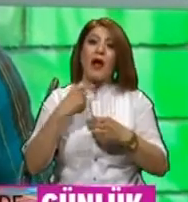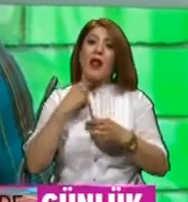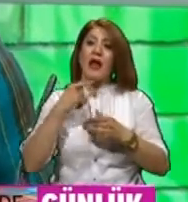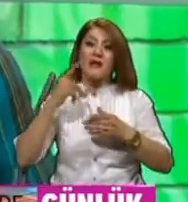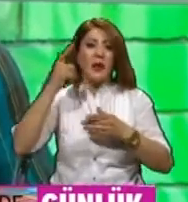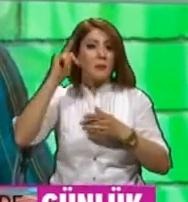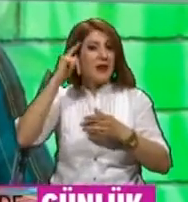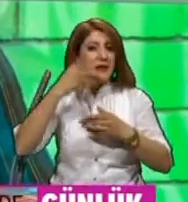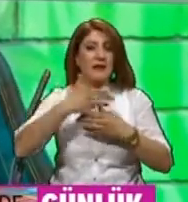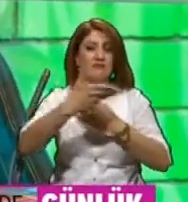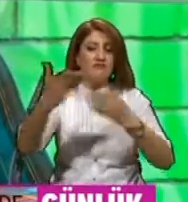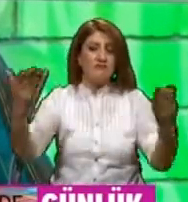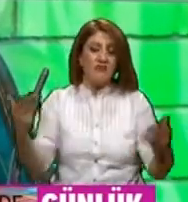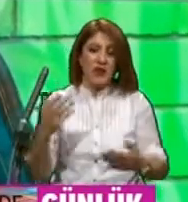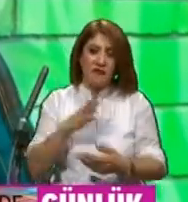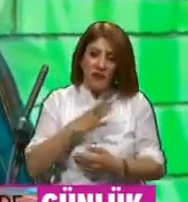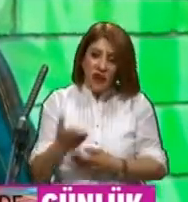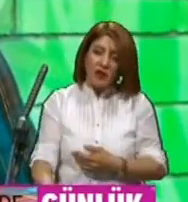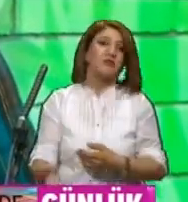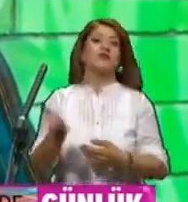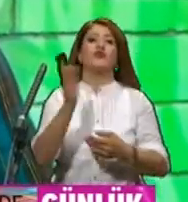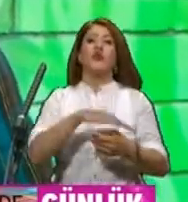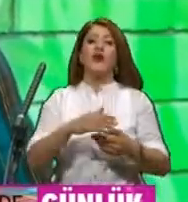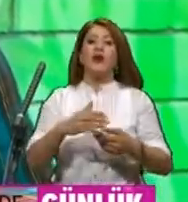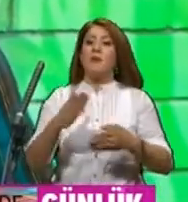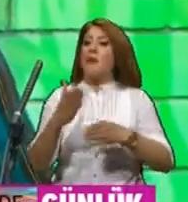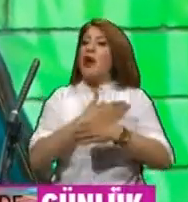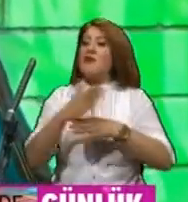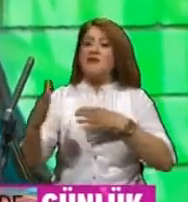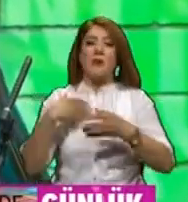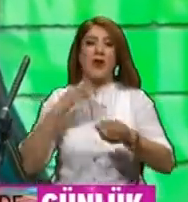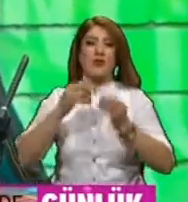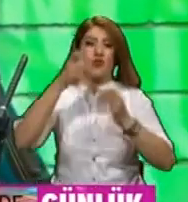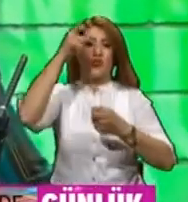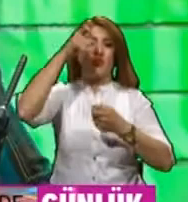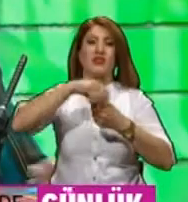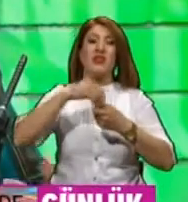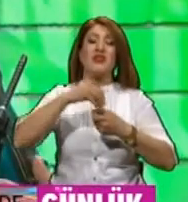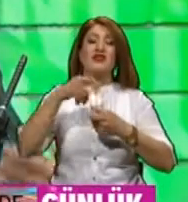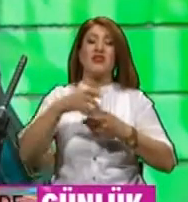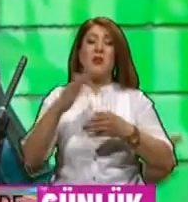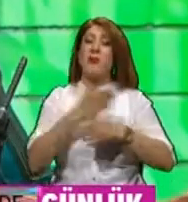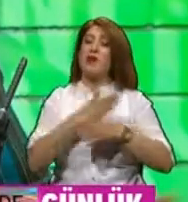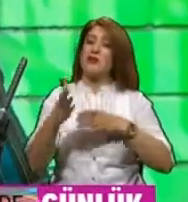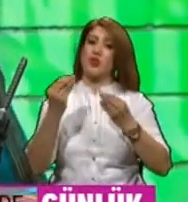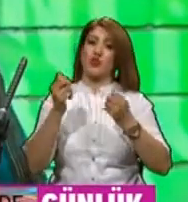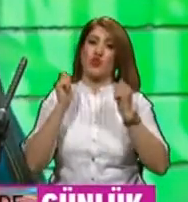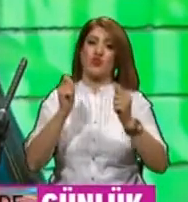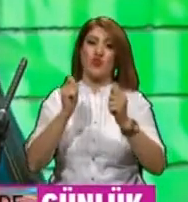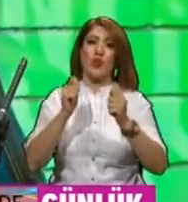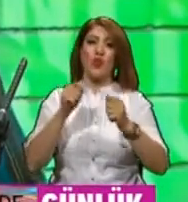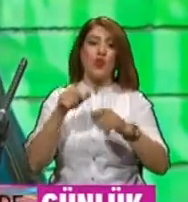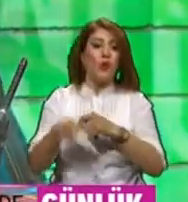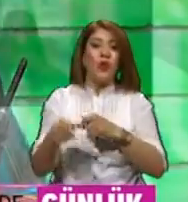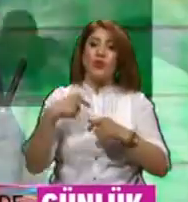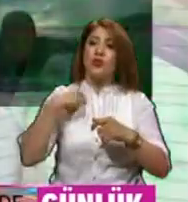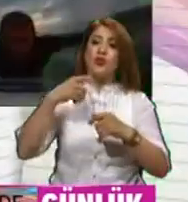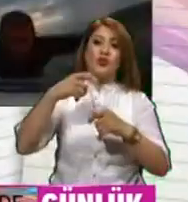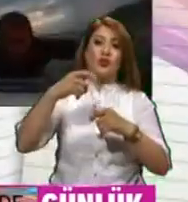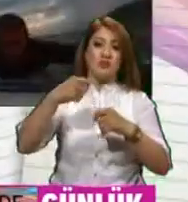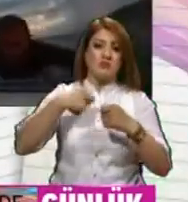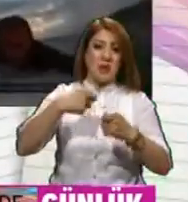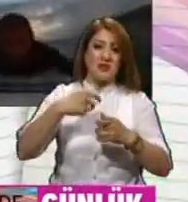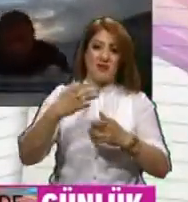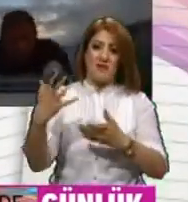dışında ekipman, bizim en çok sıkıntı çektiğimiz Türkiye'de bunun ekipman ve bu ekipmanın kişilere sunulması yönünde. Özellikle